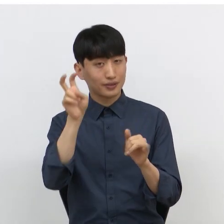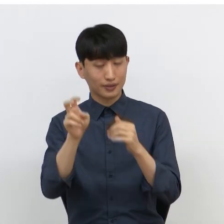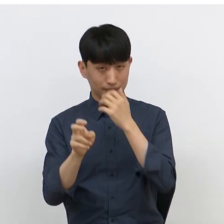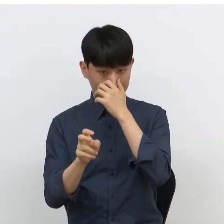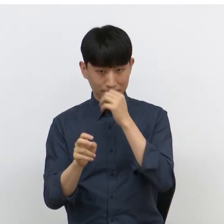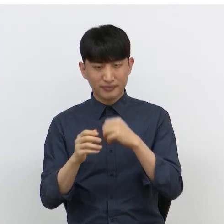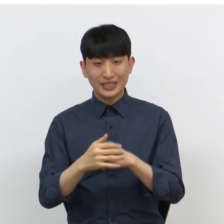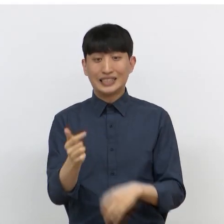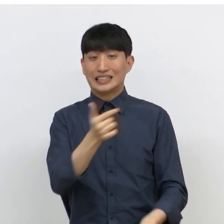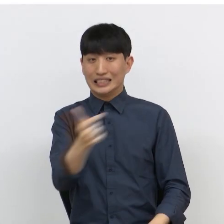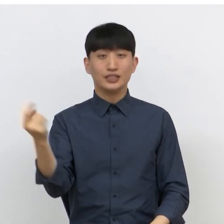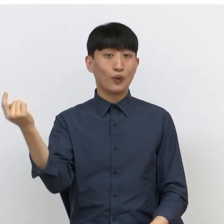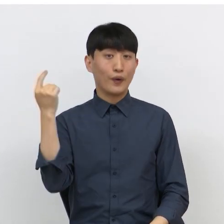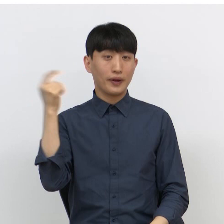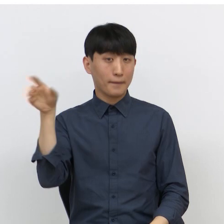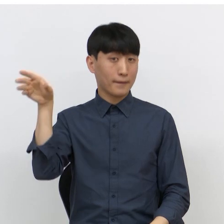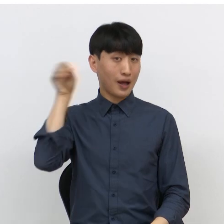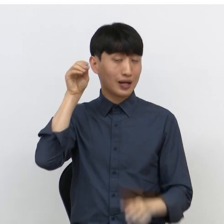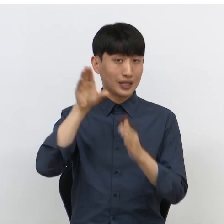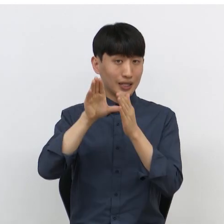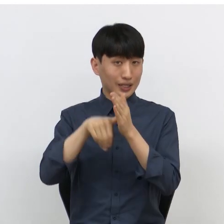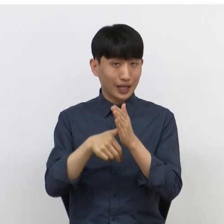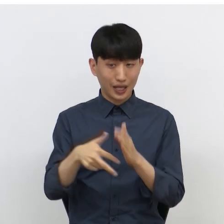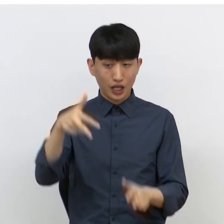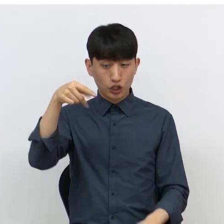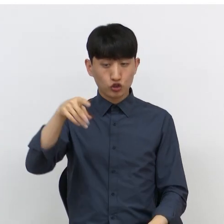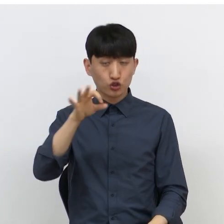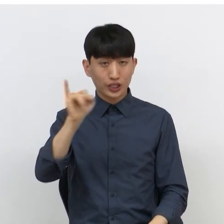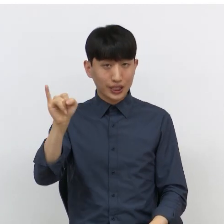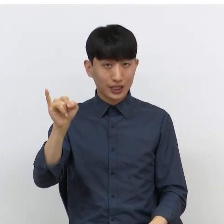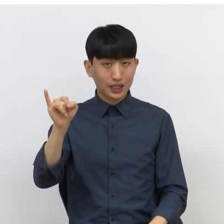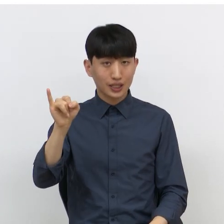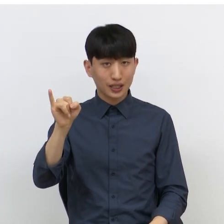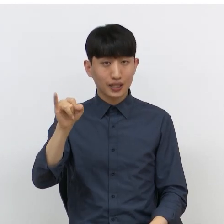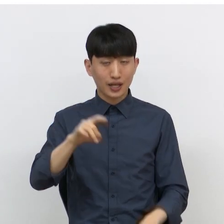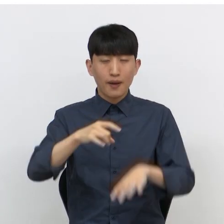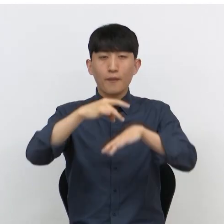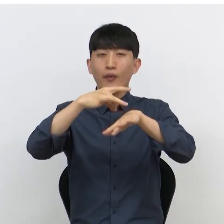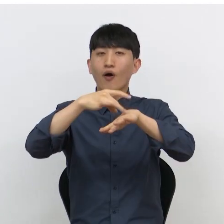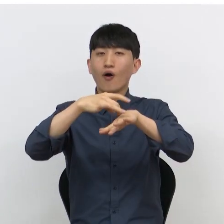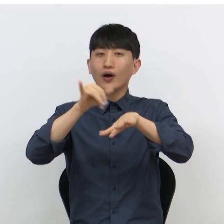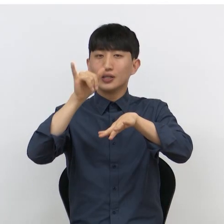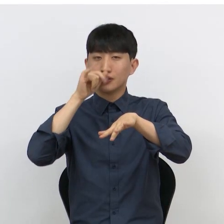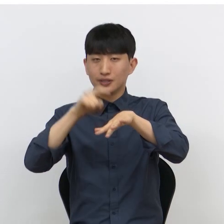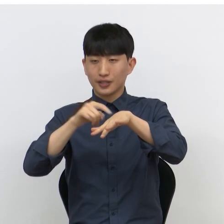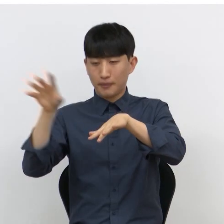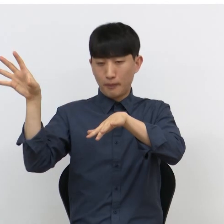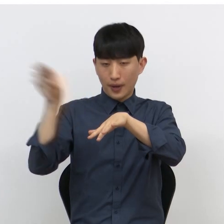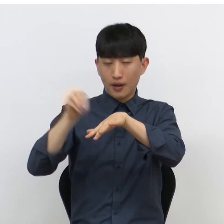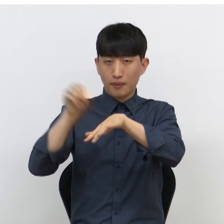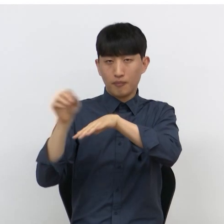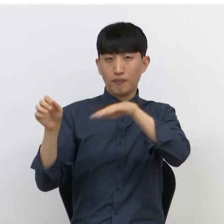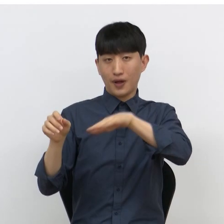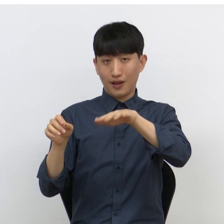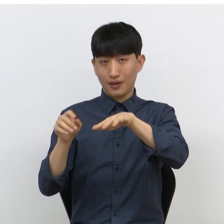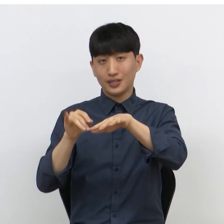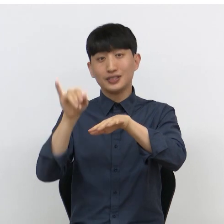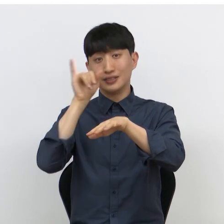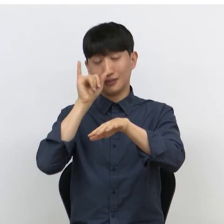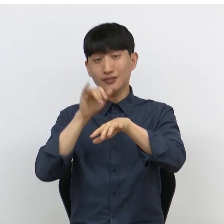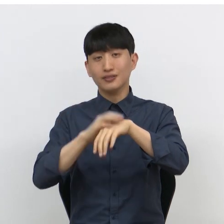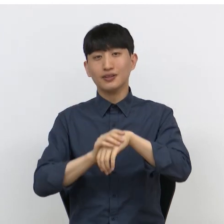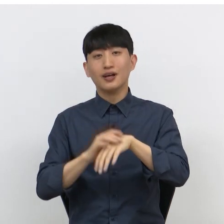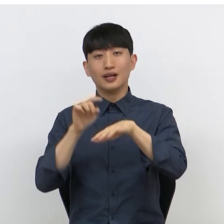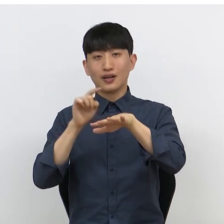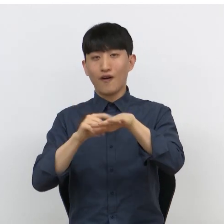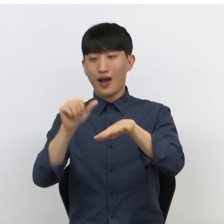우리가 큰 소리가 들어오게 되면 우리 중위 쪽에 있는 등골근이라고 하는 게 이제 반응을 하게 되는 거거든요. 이제 그것은 이제